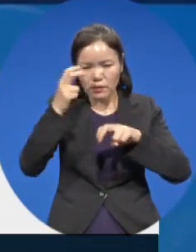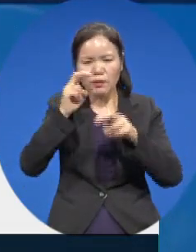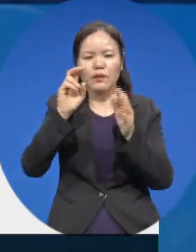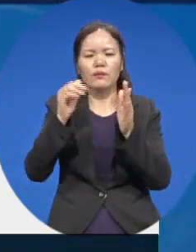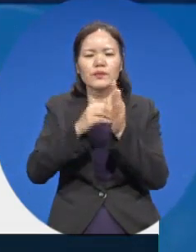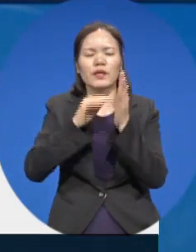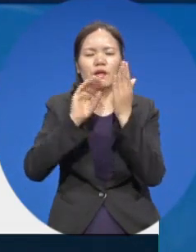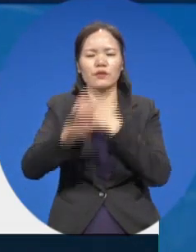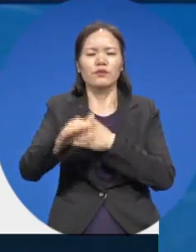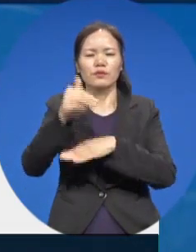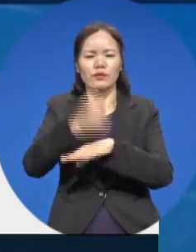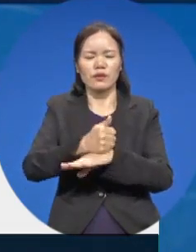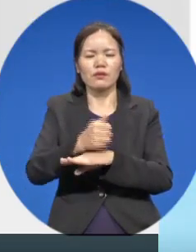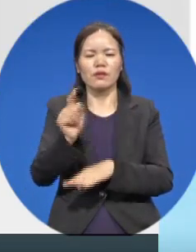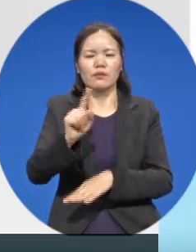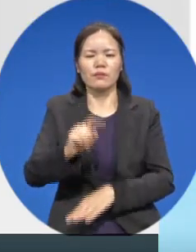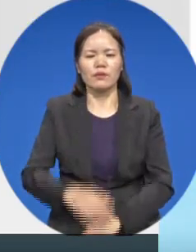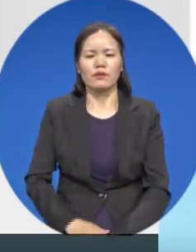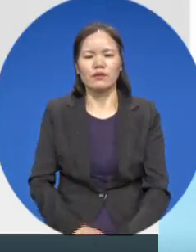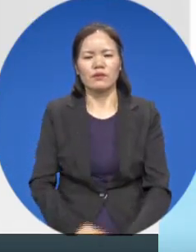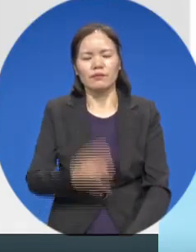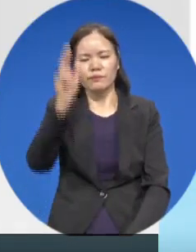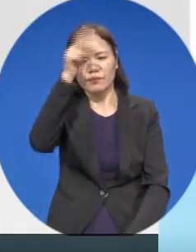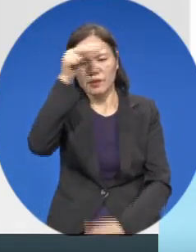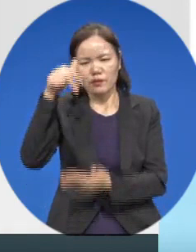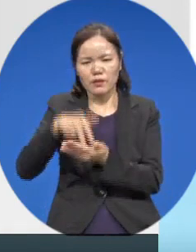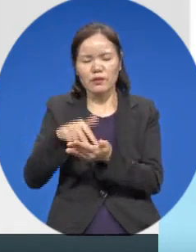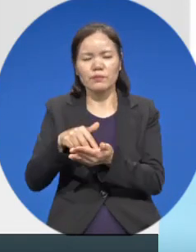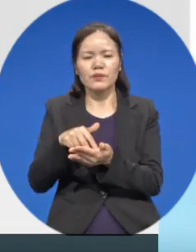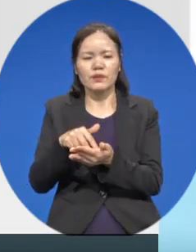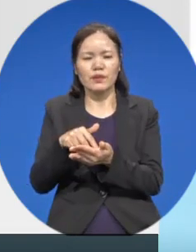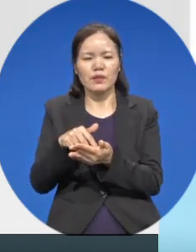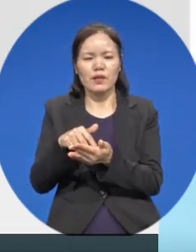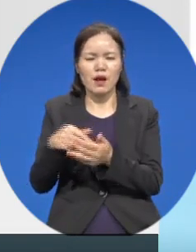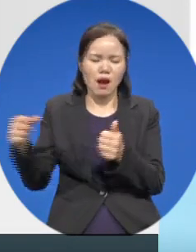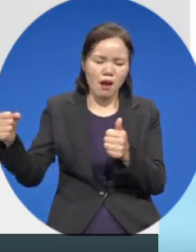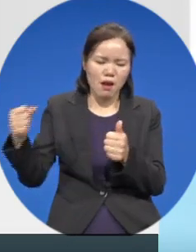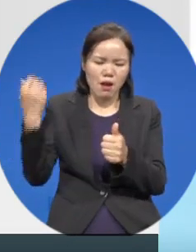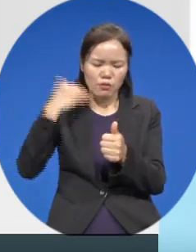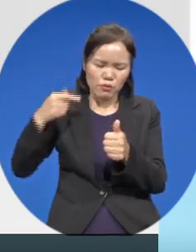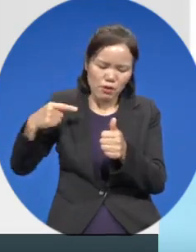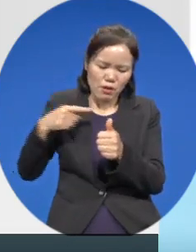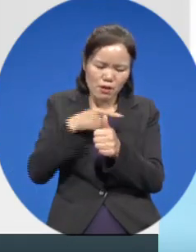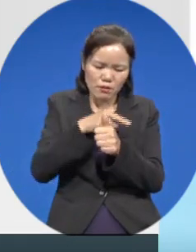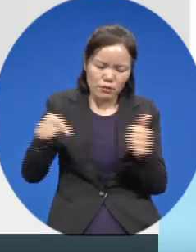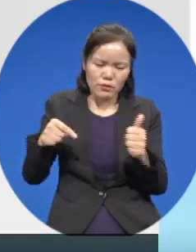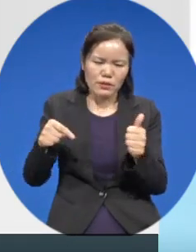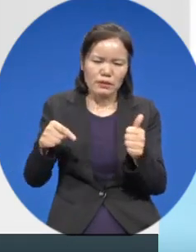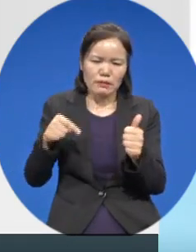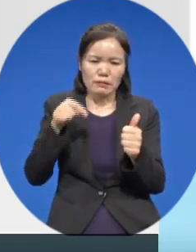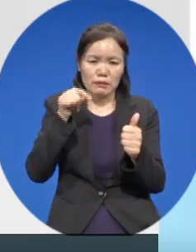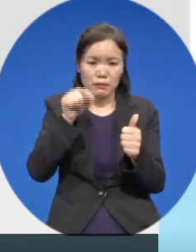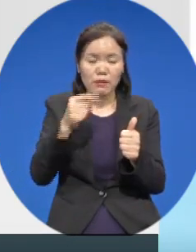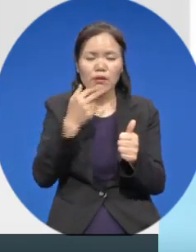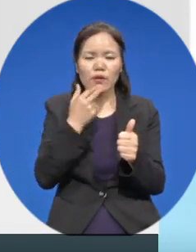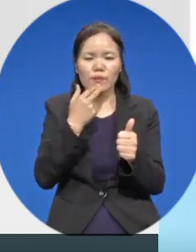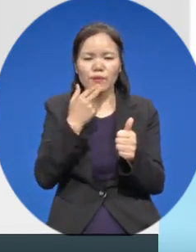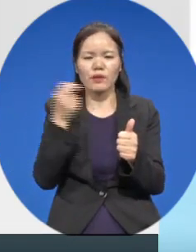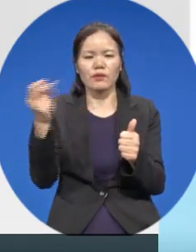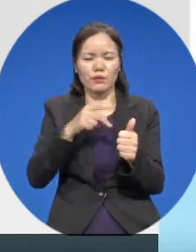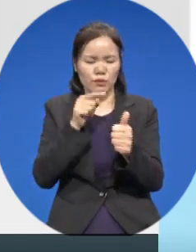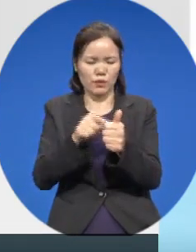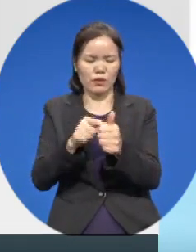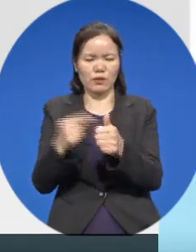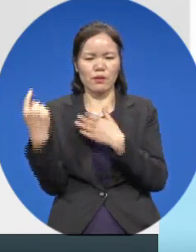이번에 결과가 나왔는데 경찰의 입장에서는 일단 그 타살의 흔적이 없다 라고 하는 것과 그리고 이제 이 a 군 의